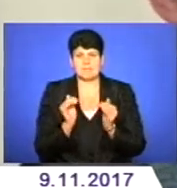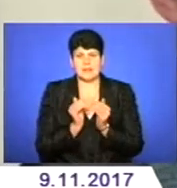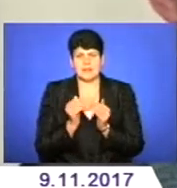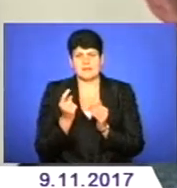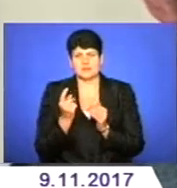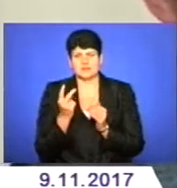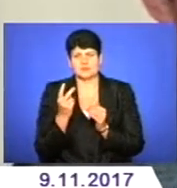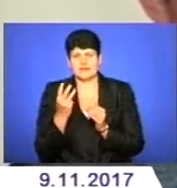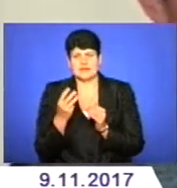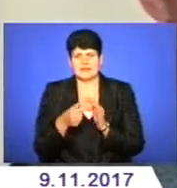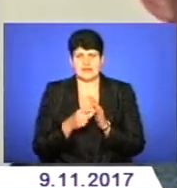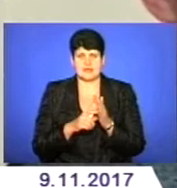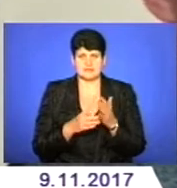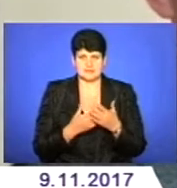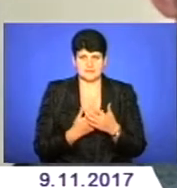другі, треті класи